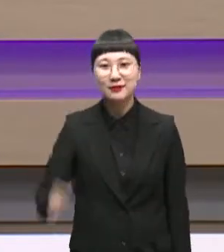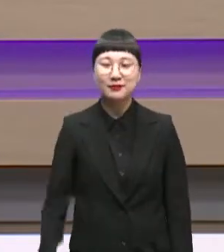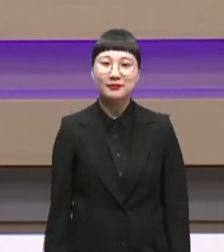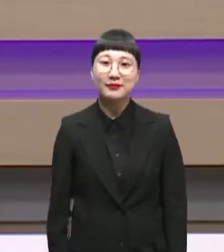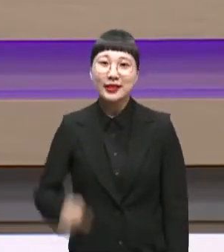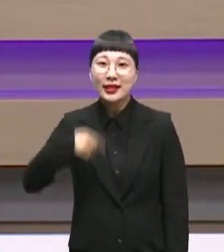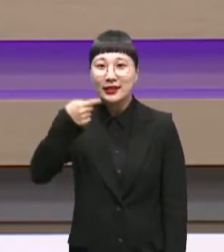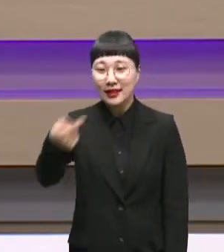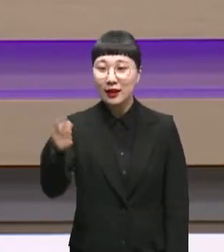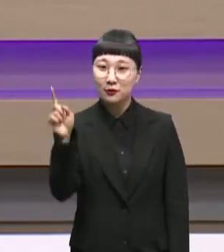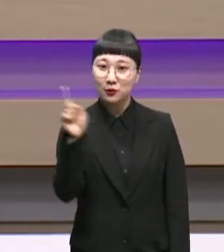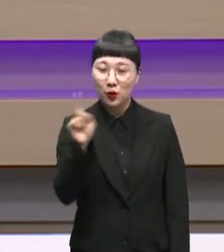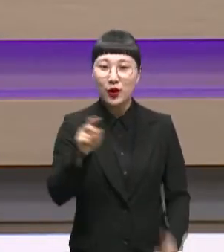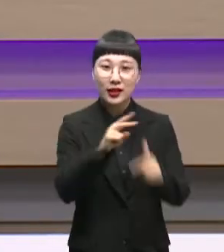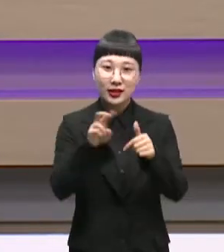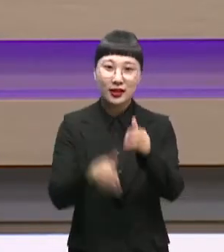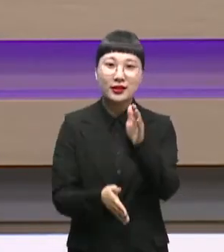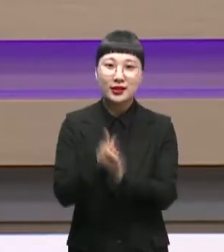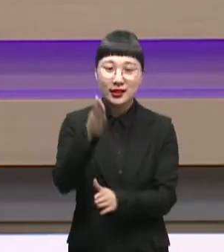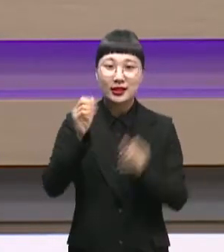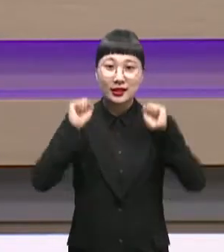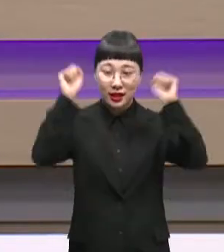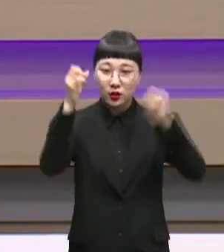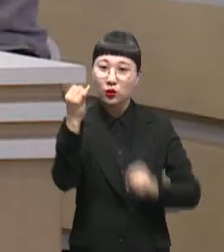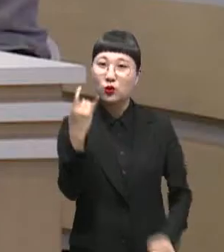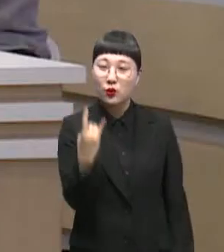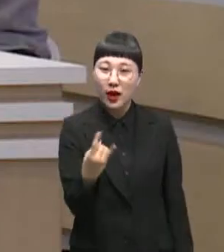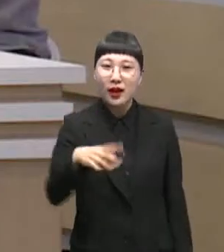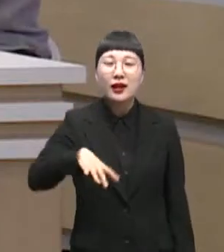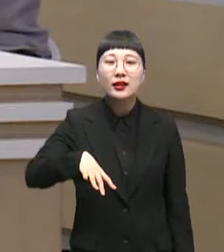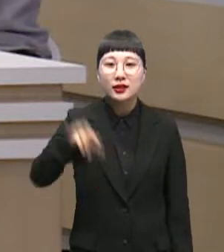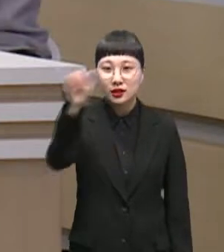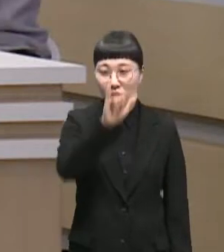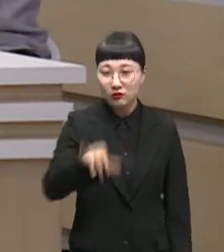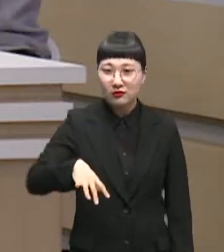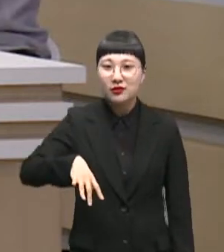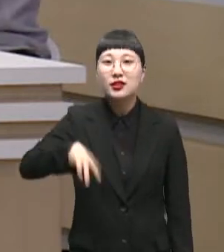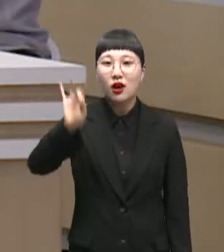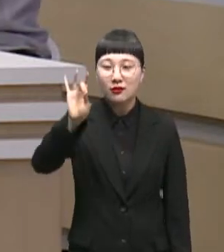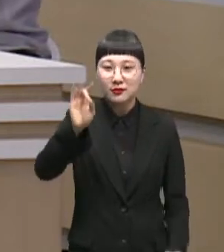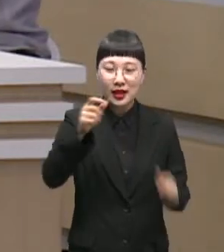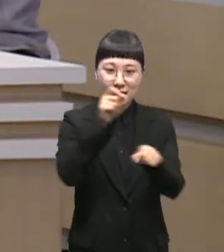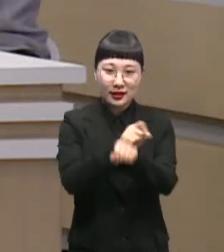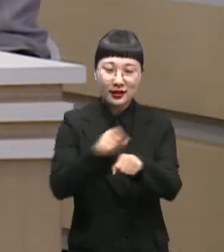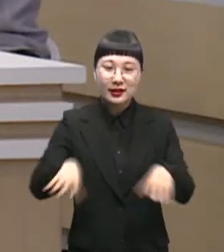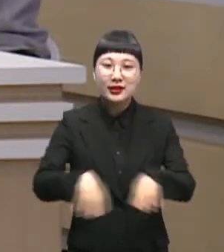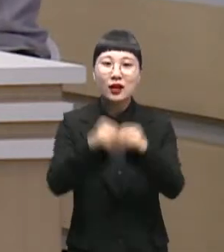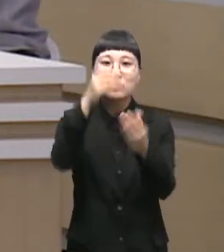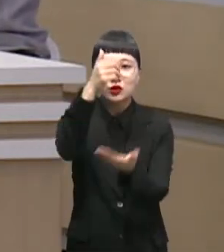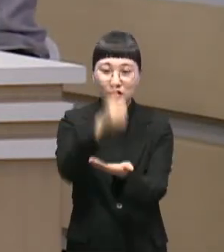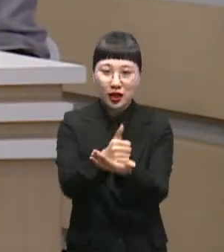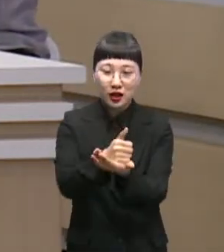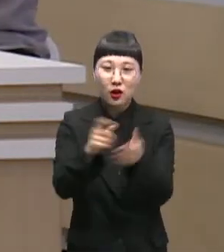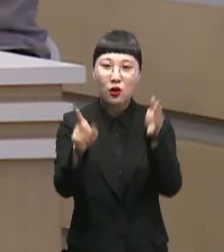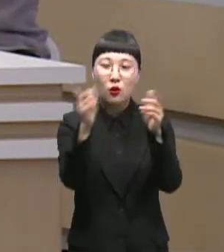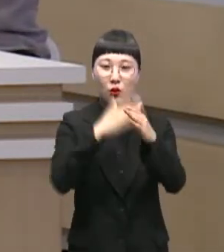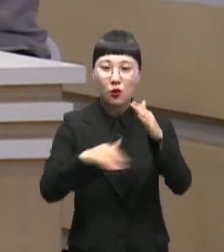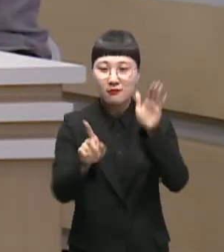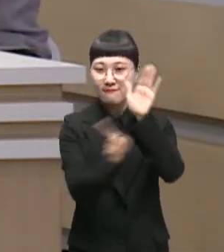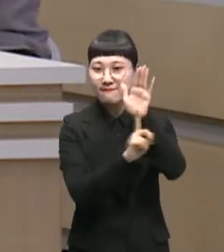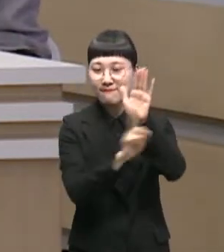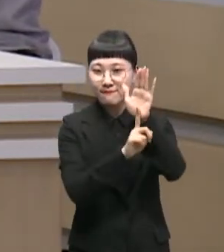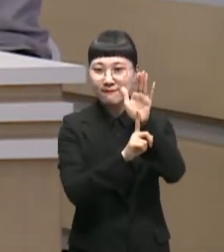보겠습니다 인천시체육회 가 전국에서 처음으로 사무처장을 공개 채용한다고 하는데요 이 소식 전해주시죠 4